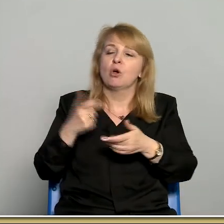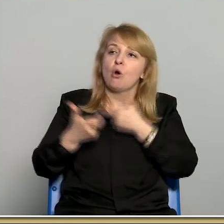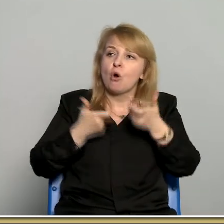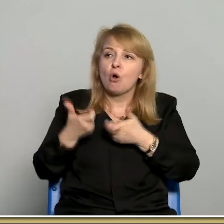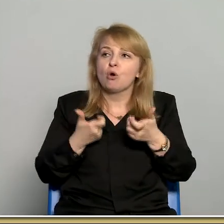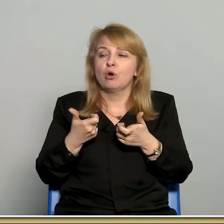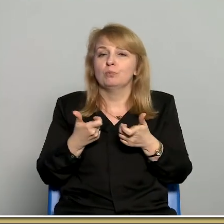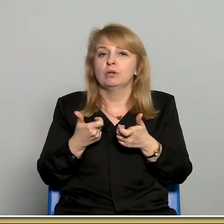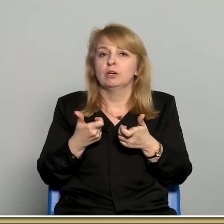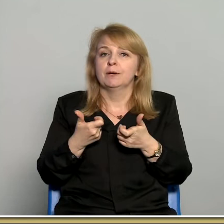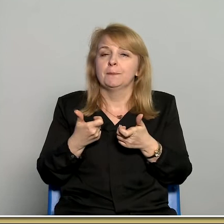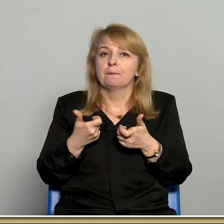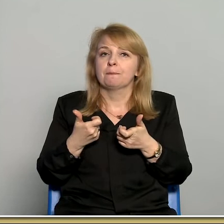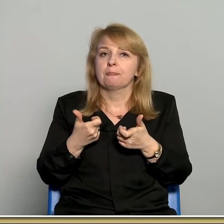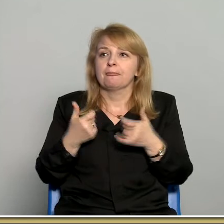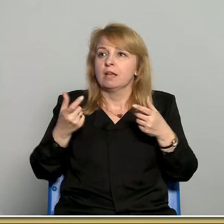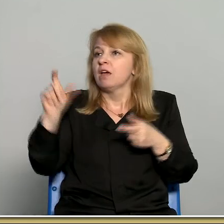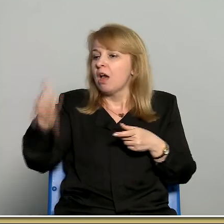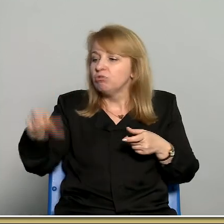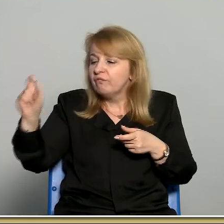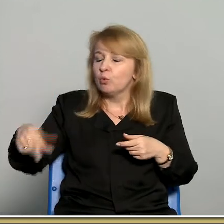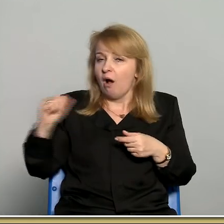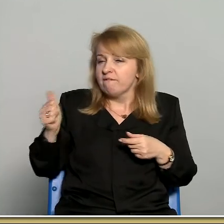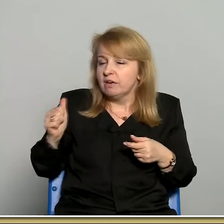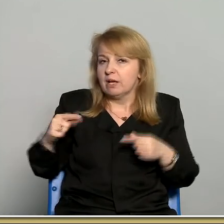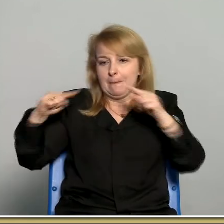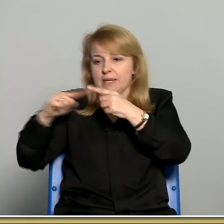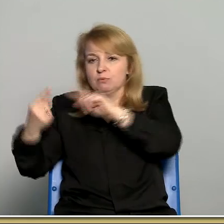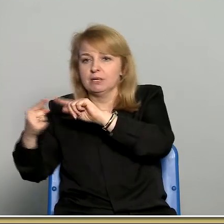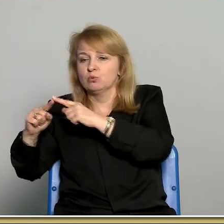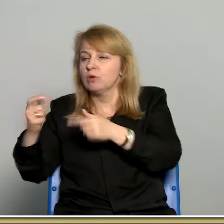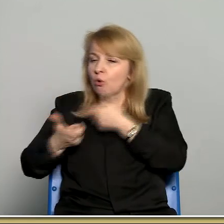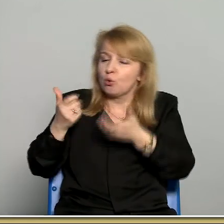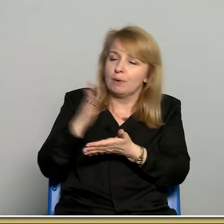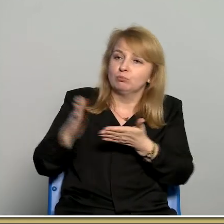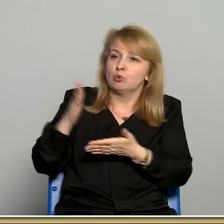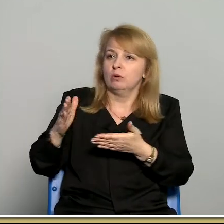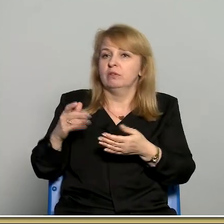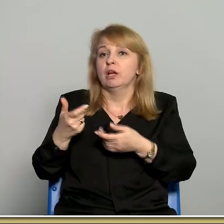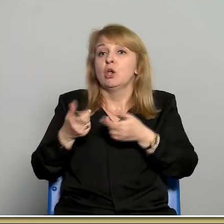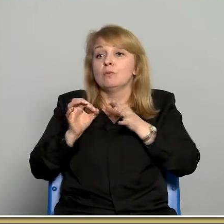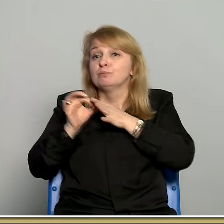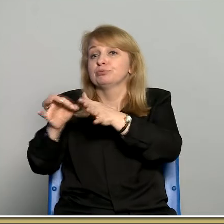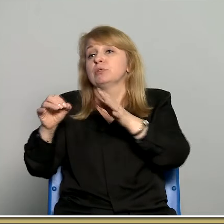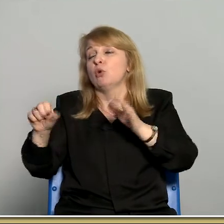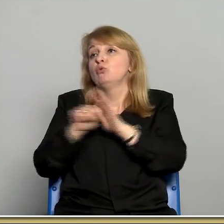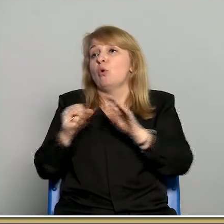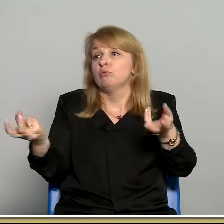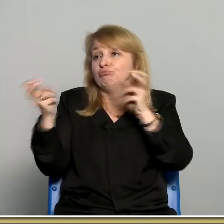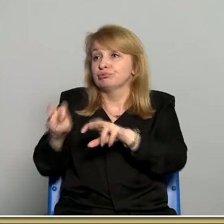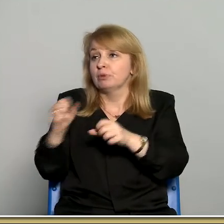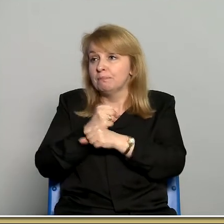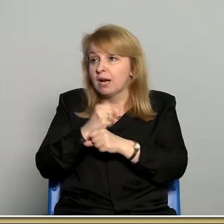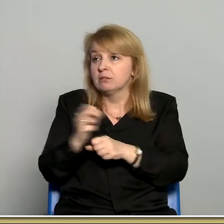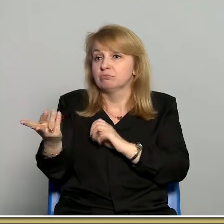zależności od indywidualnych kwalifikacji albo doprowadzając do zatrudnienia, albo proponując